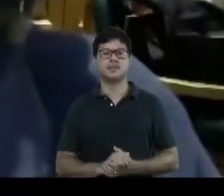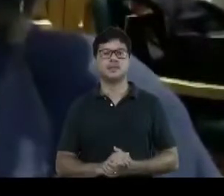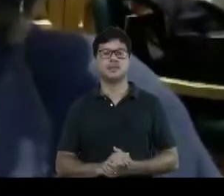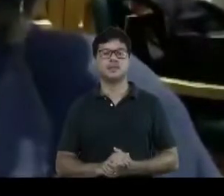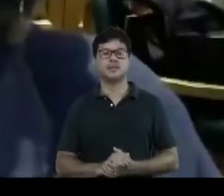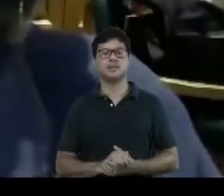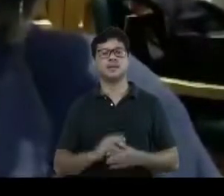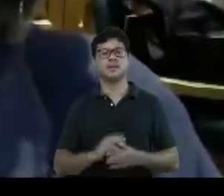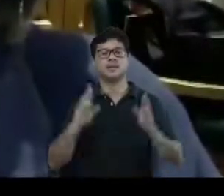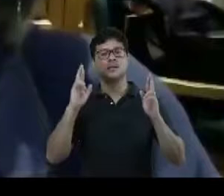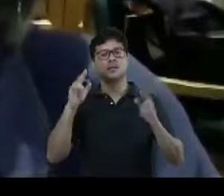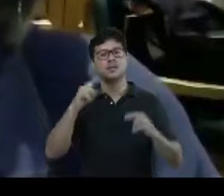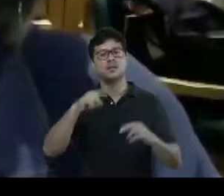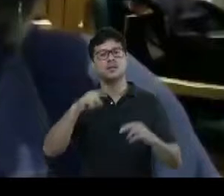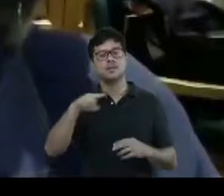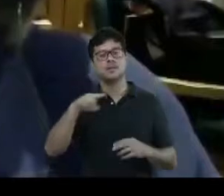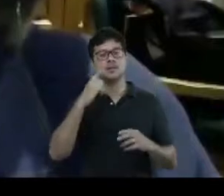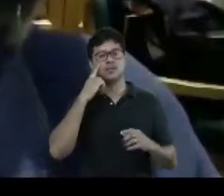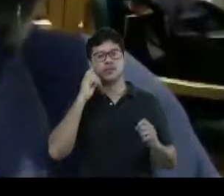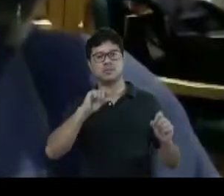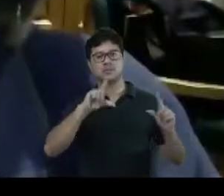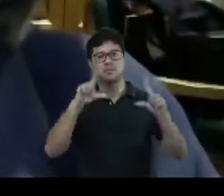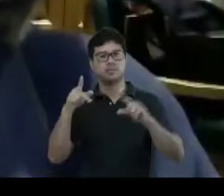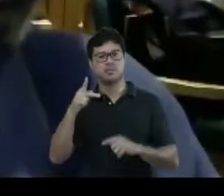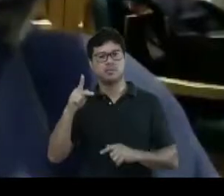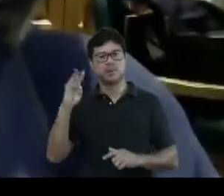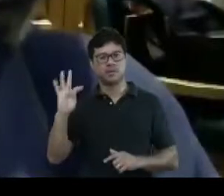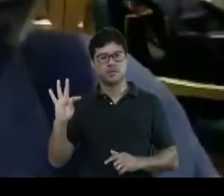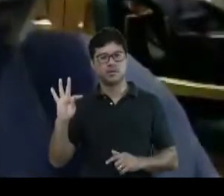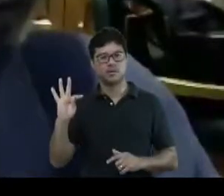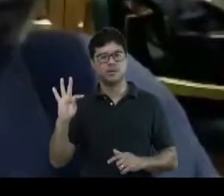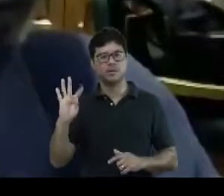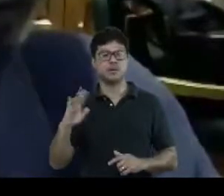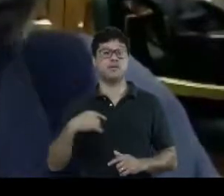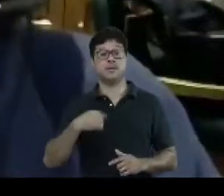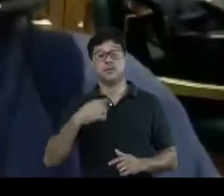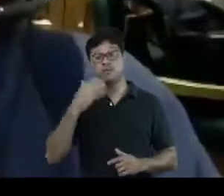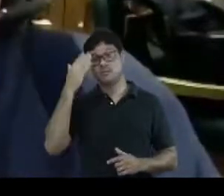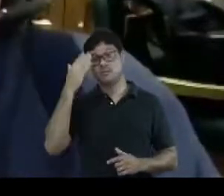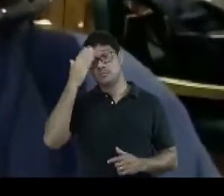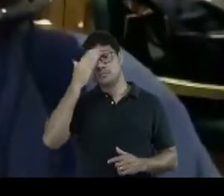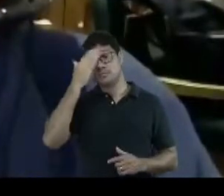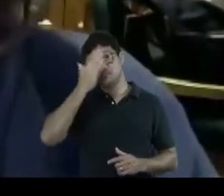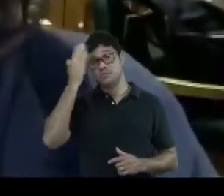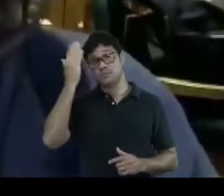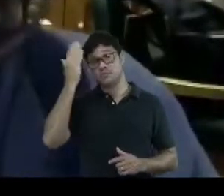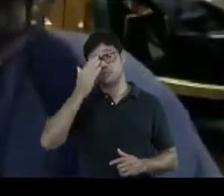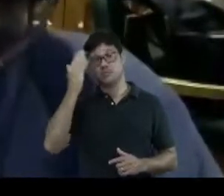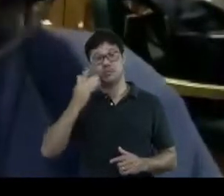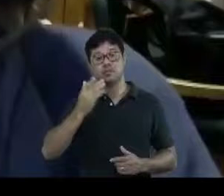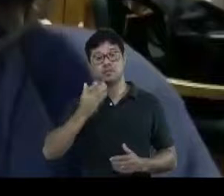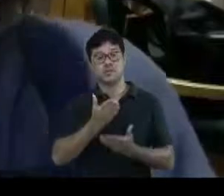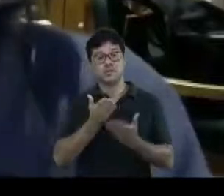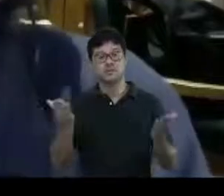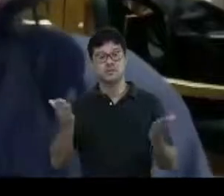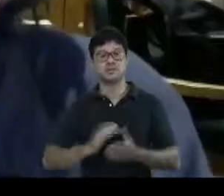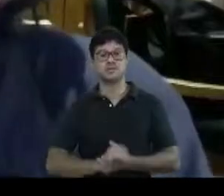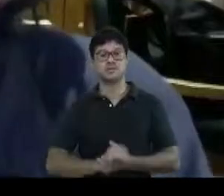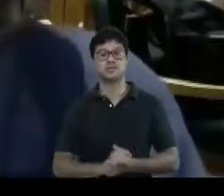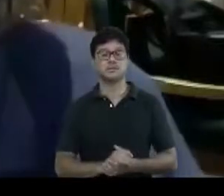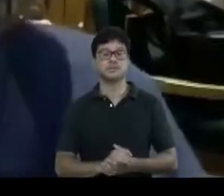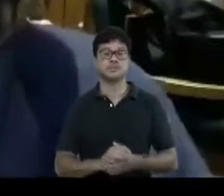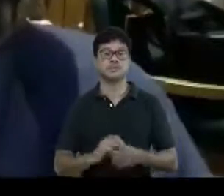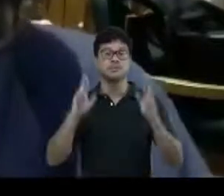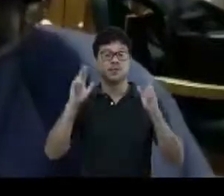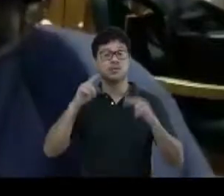PowerPoint. Ich sehe leider niemanden von Ihnen mehr, aber ich glaube, wir können so